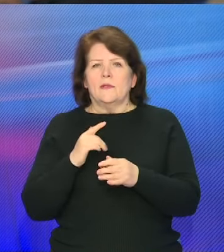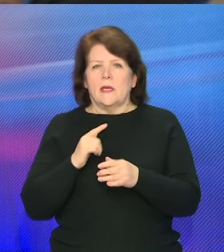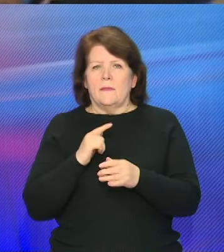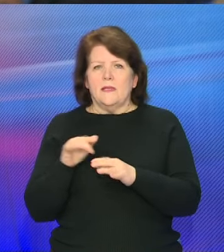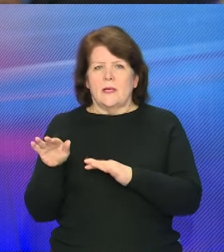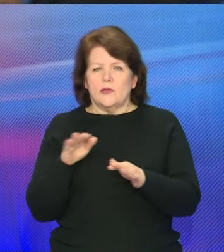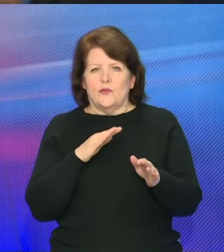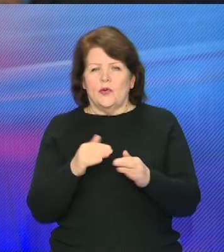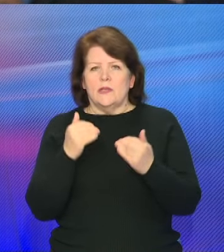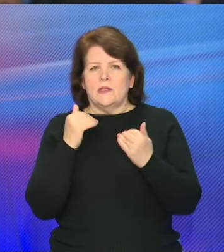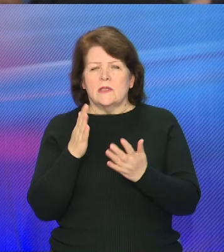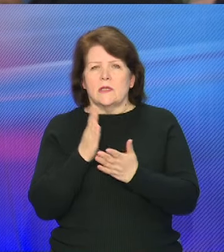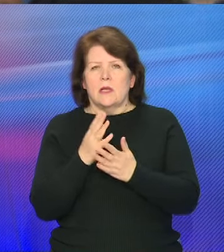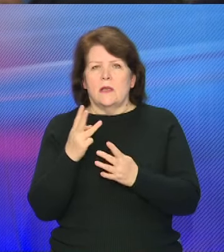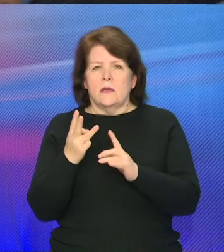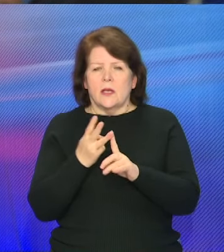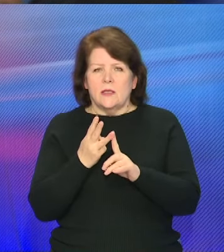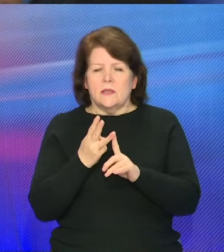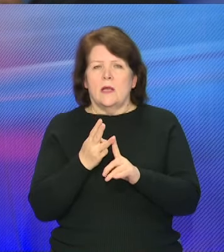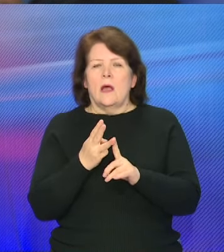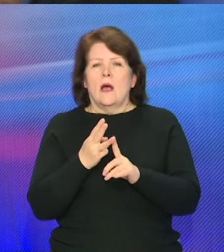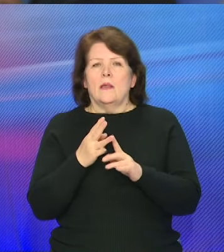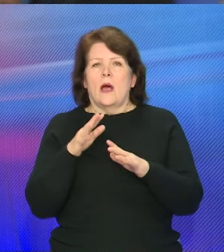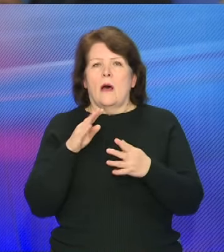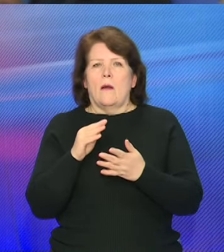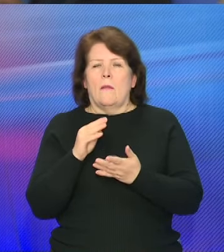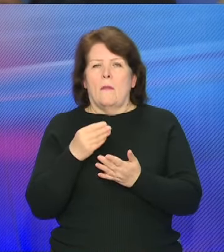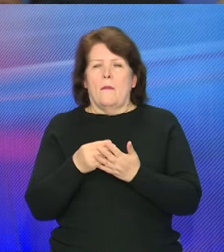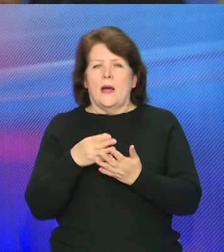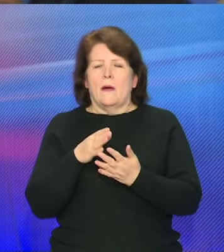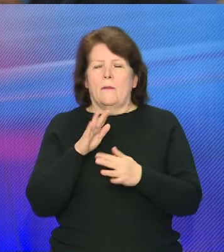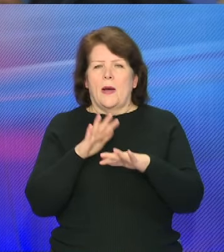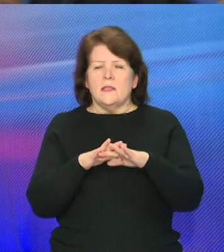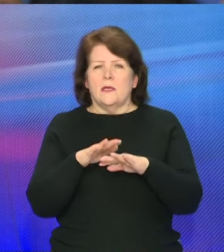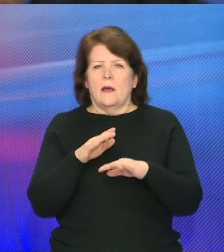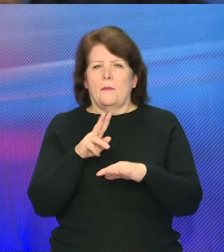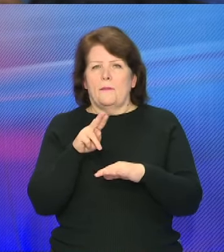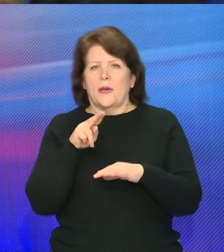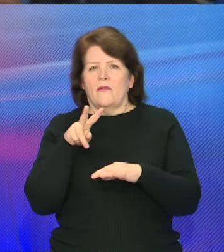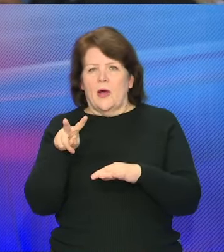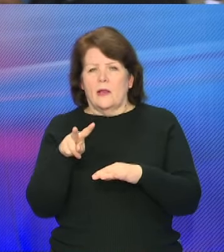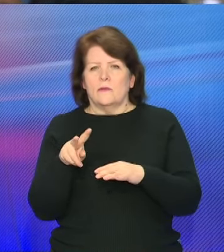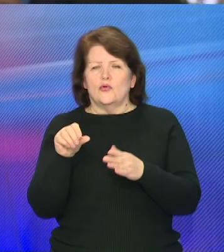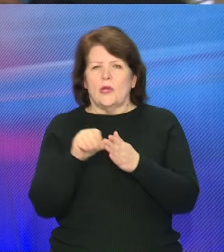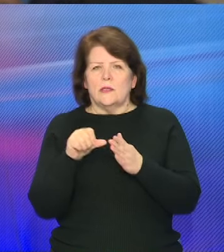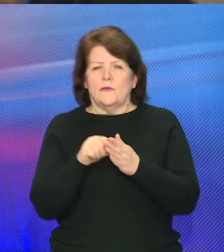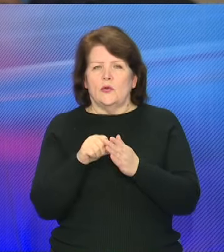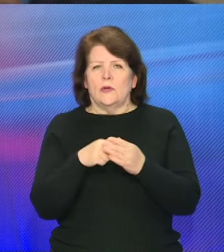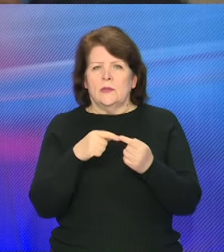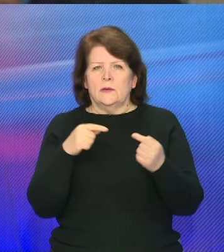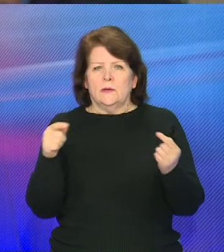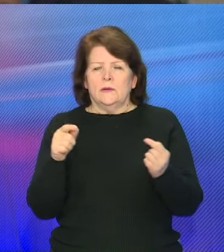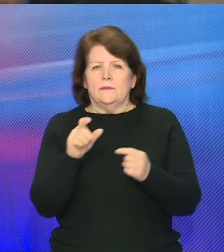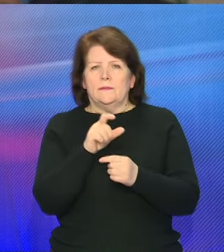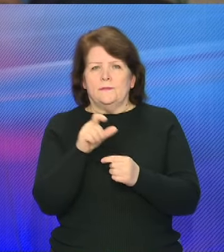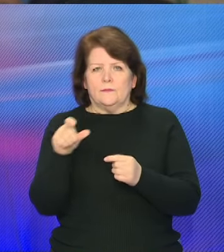проходит 3-й турнир на базе отдыха «Привал», в котором участвуют сотрудники правоохранительных ведомств, которые взаимодействуют со средствами массовой информации,